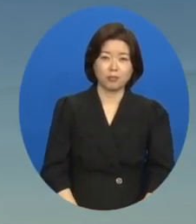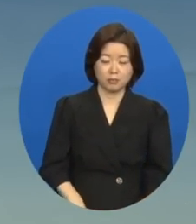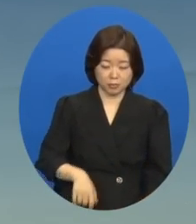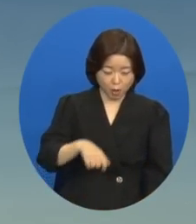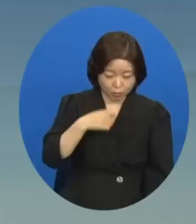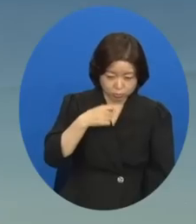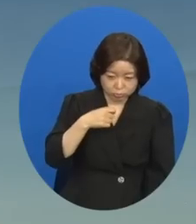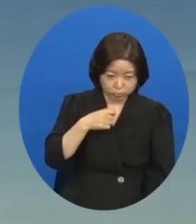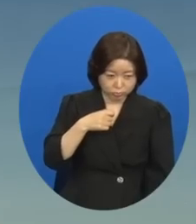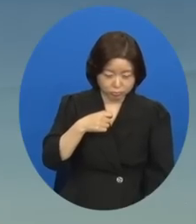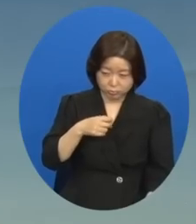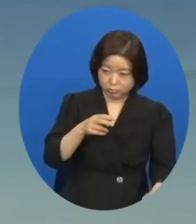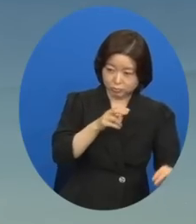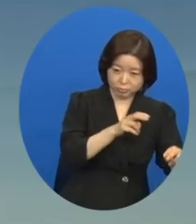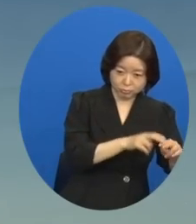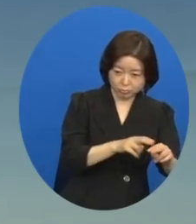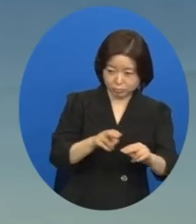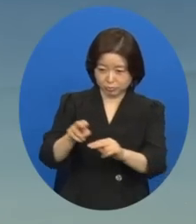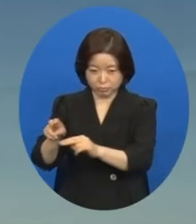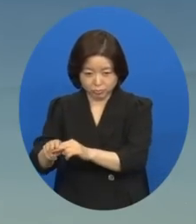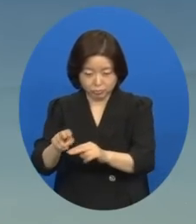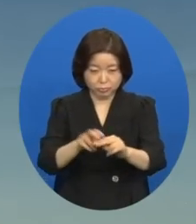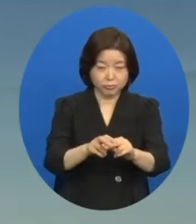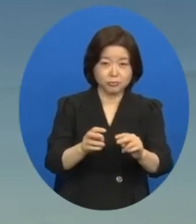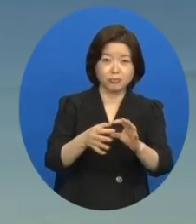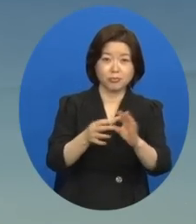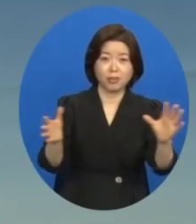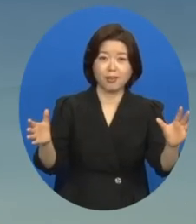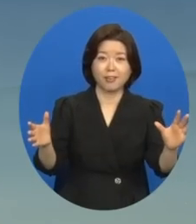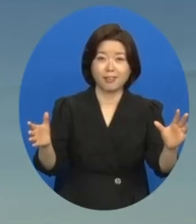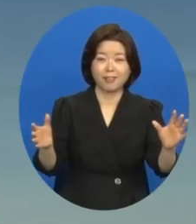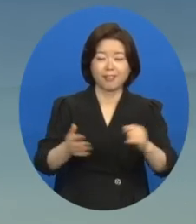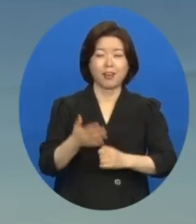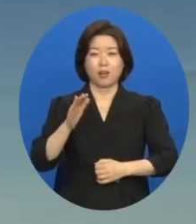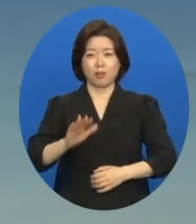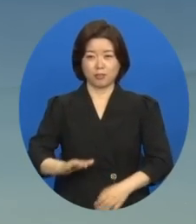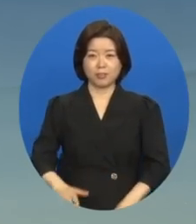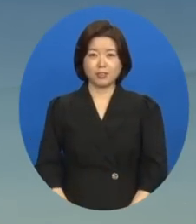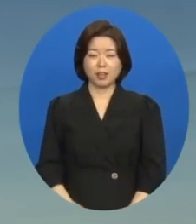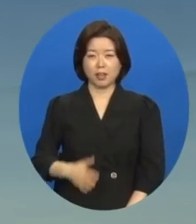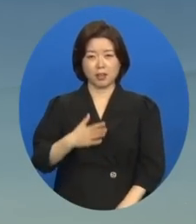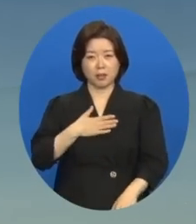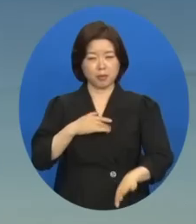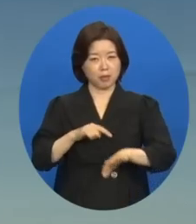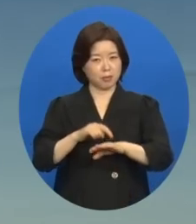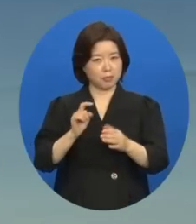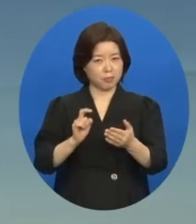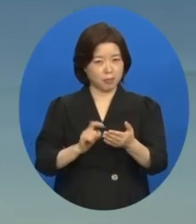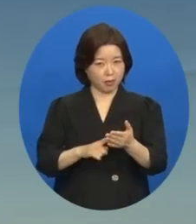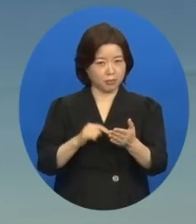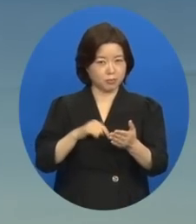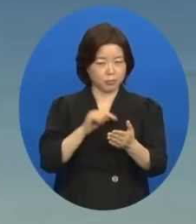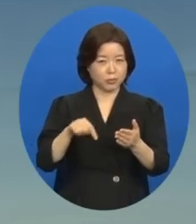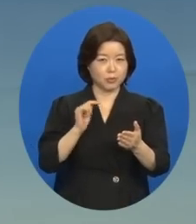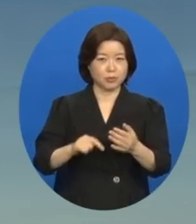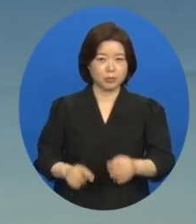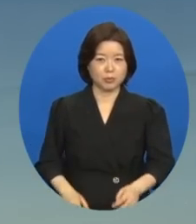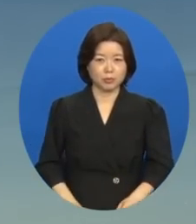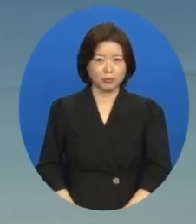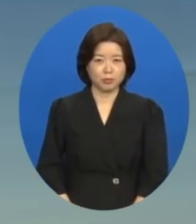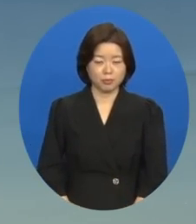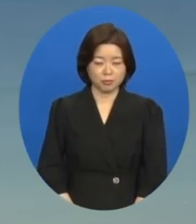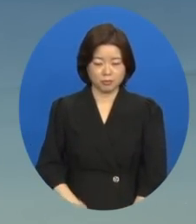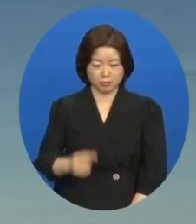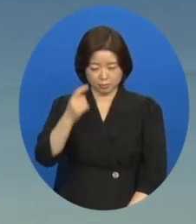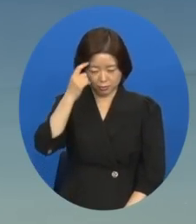반봉대 끝자리 앉건 가운데 앉건 무슨 상관이 있어요, 그렇죠? 그런데 마음에 질문이 오기 전에 왜